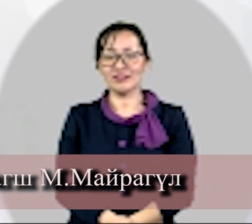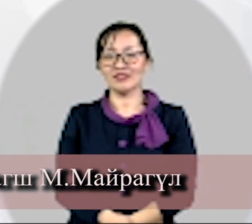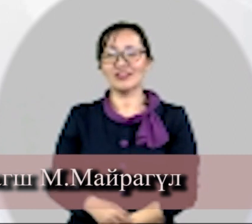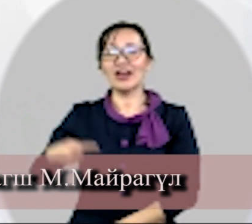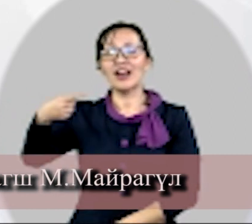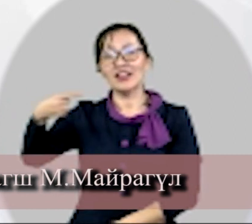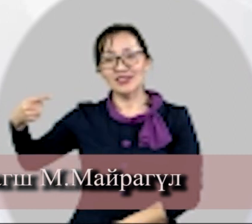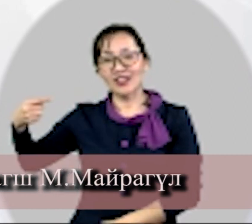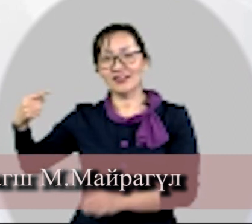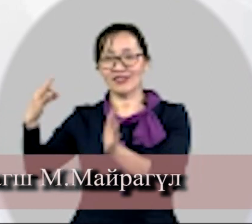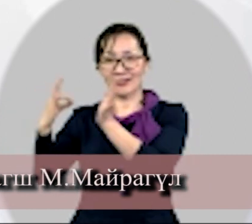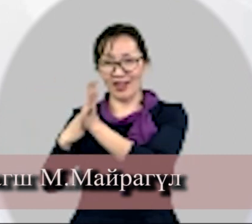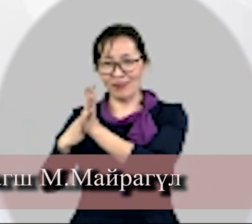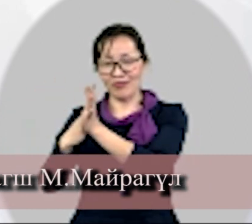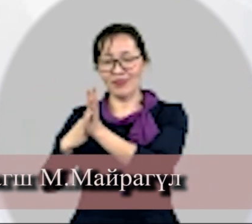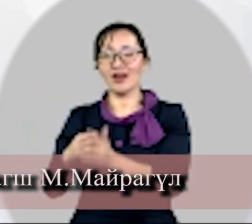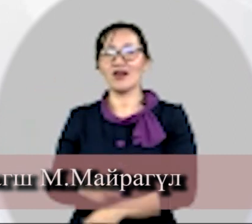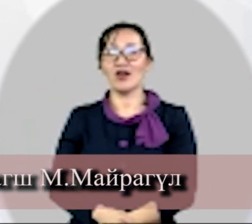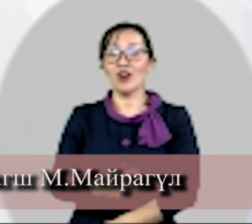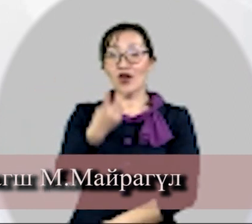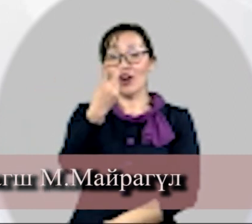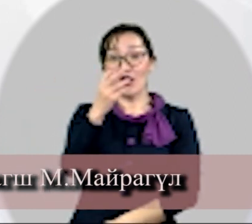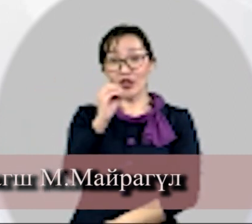Оң сан ба? Әлде теріс сан ба?